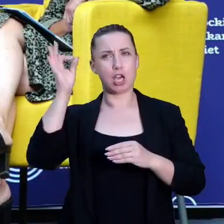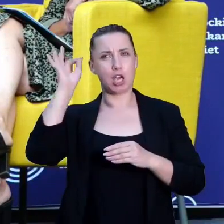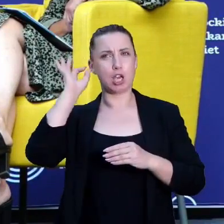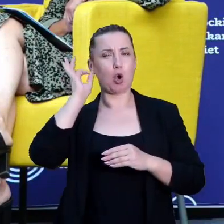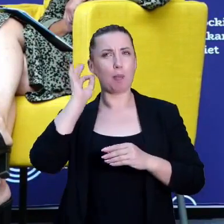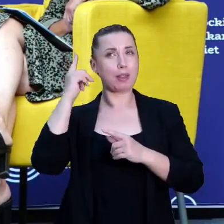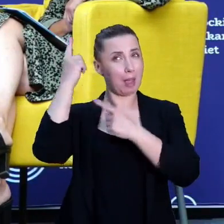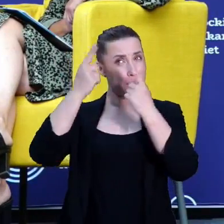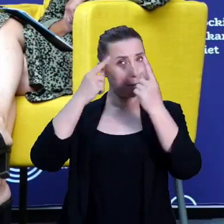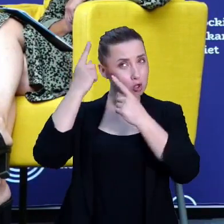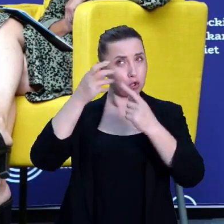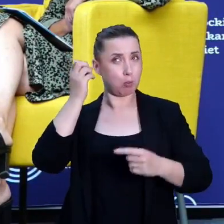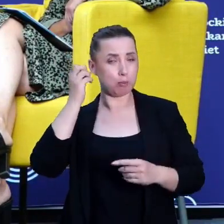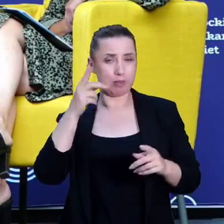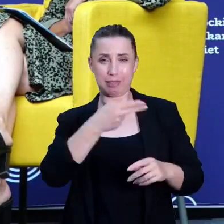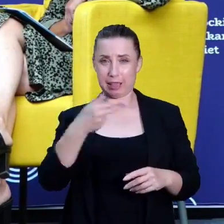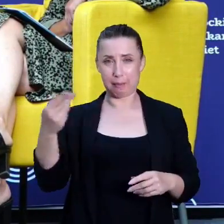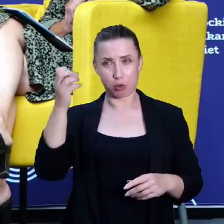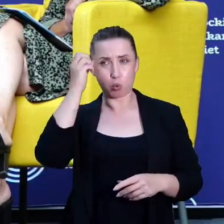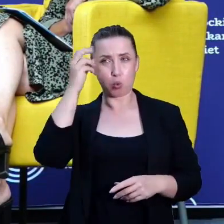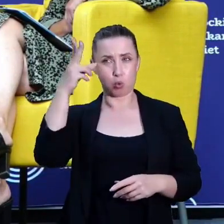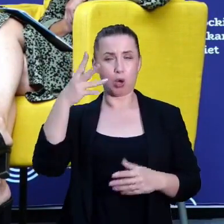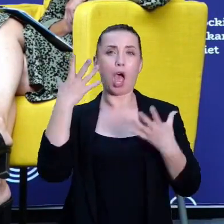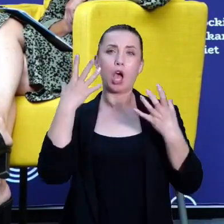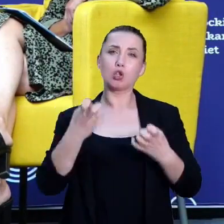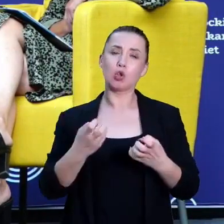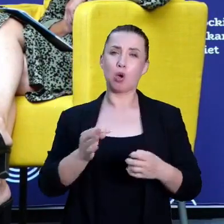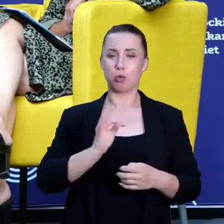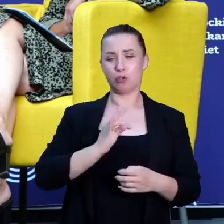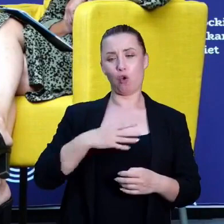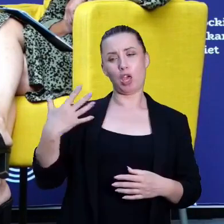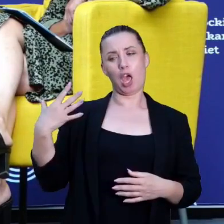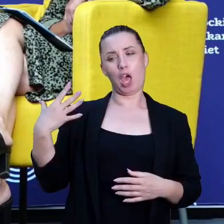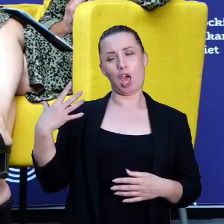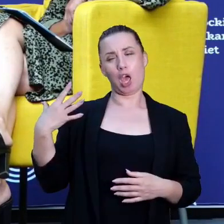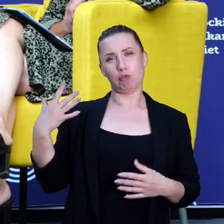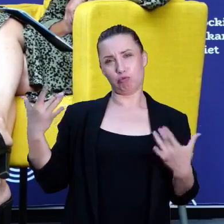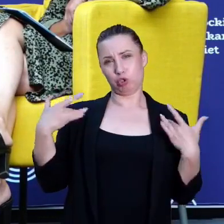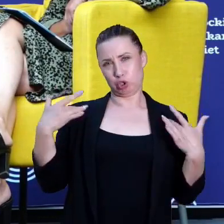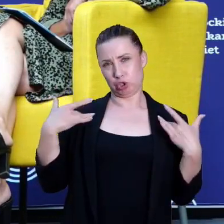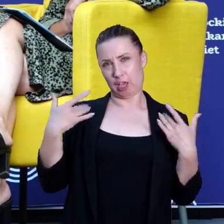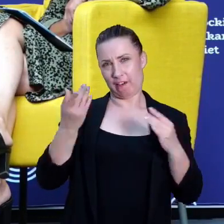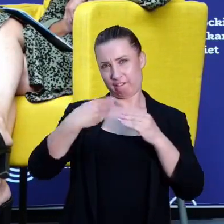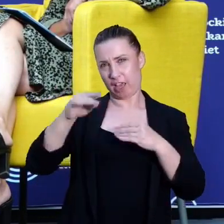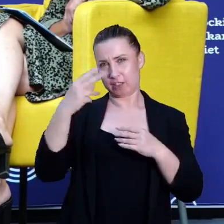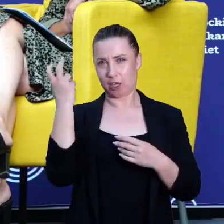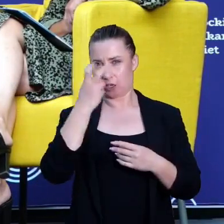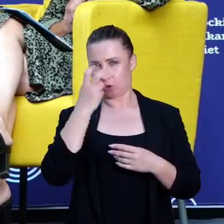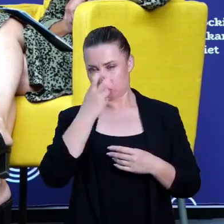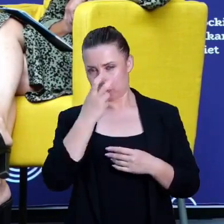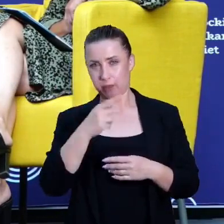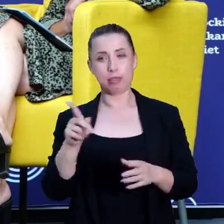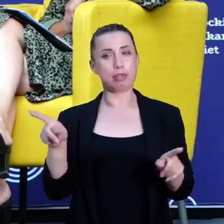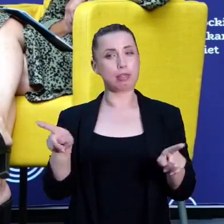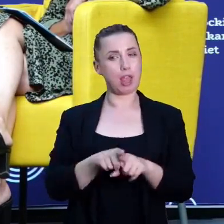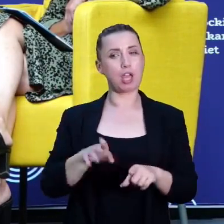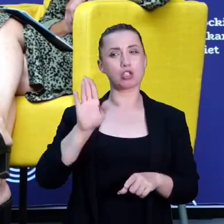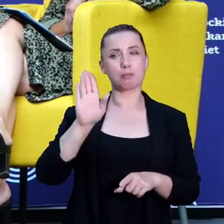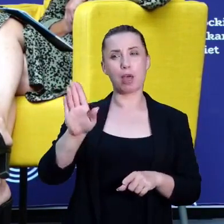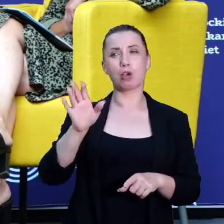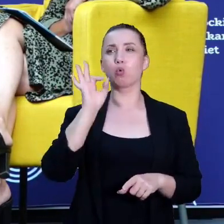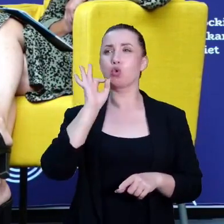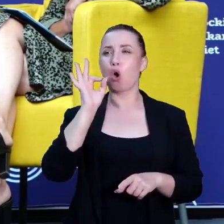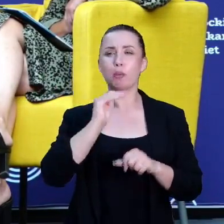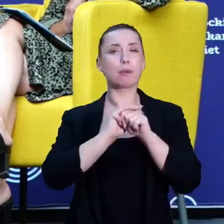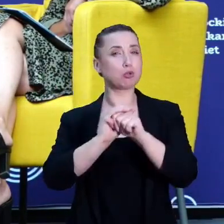myślą, chcą, żeby ich życie było interesujące. Wydaje mi się też, że mają może też takie grono wiernych przyjaciółek, które je